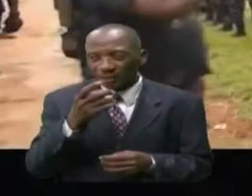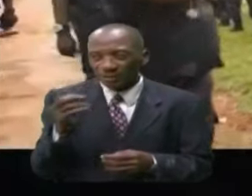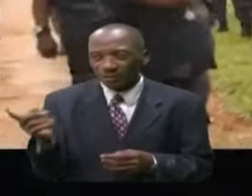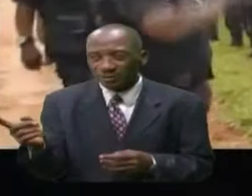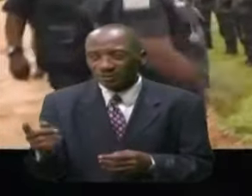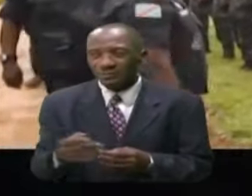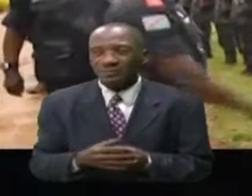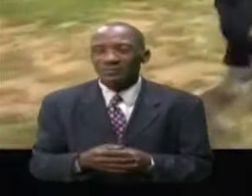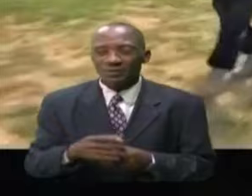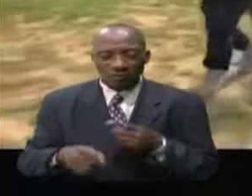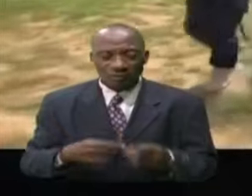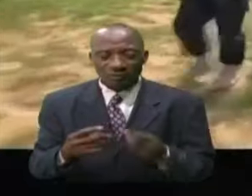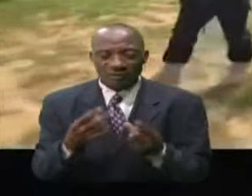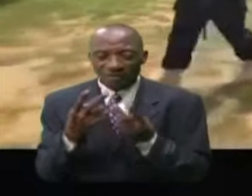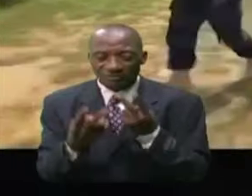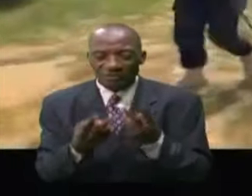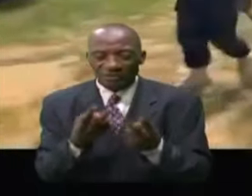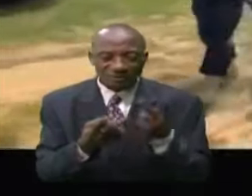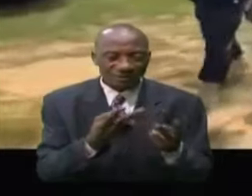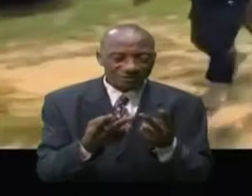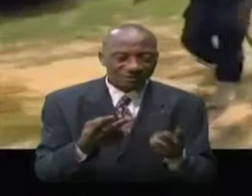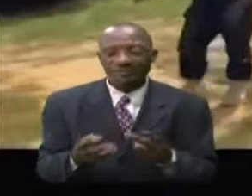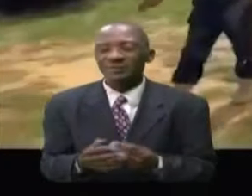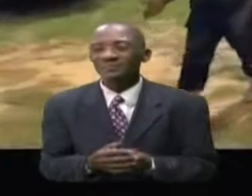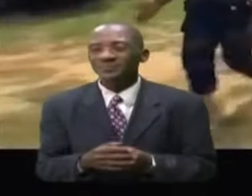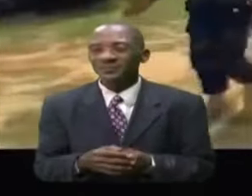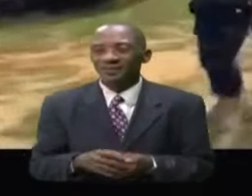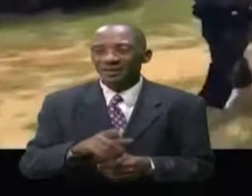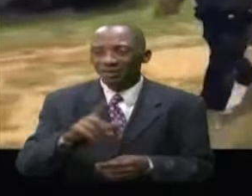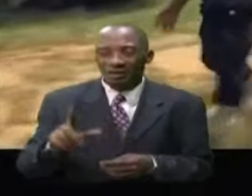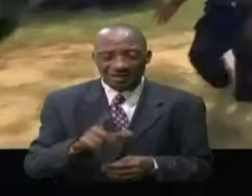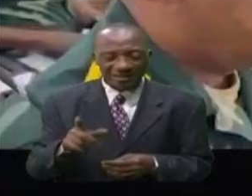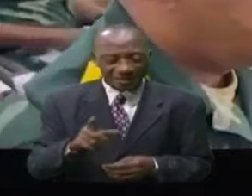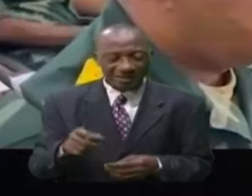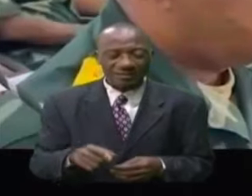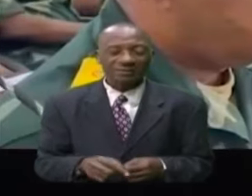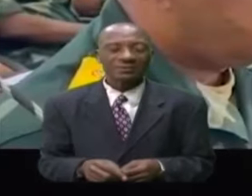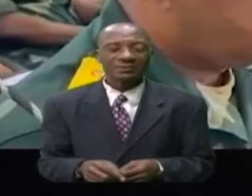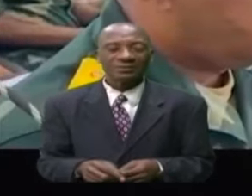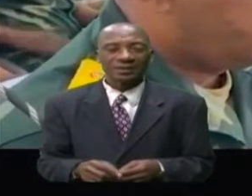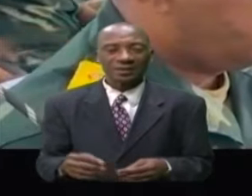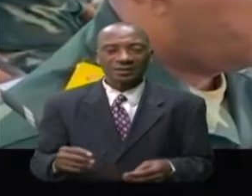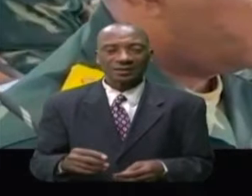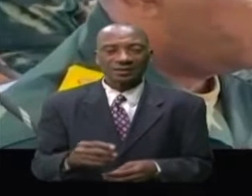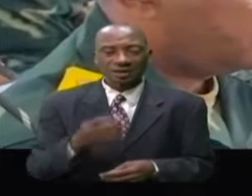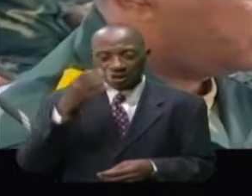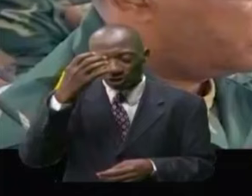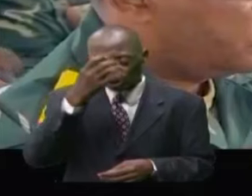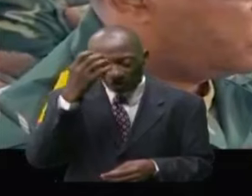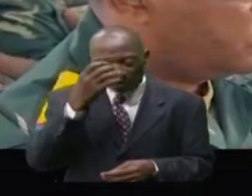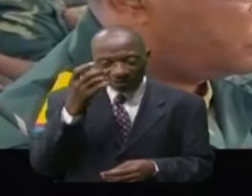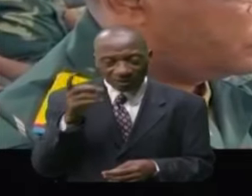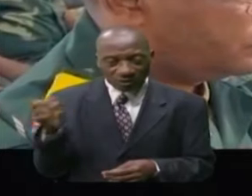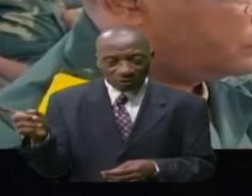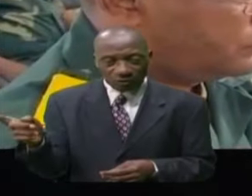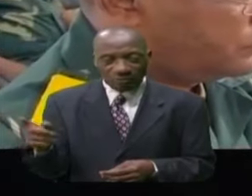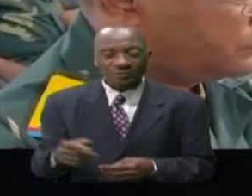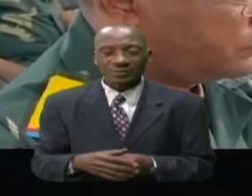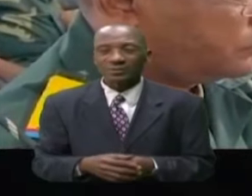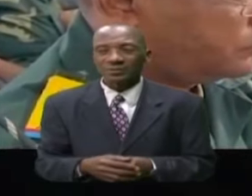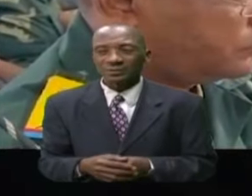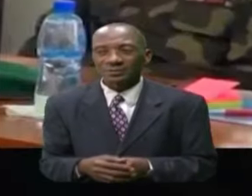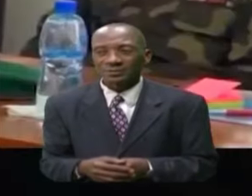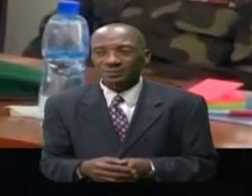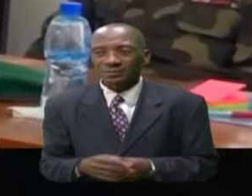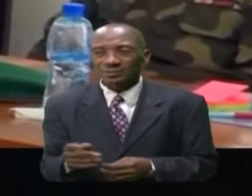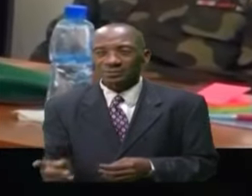Beni. C'est lundi 30 octobre 2023, le lieutenant général Mbanguma Chita Marcel a tenu des briefings de commandement